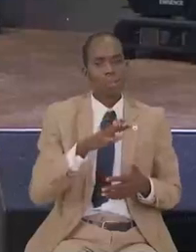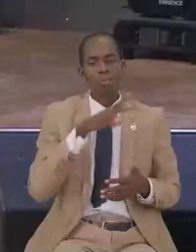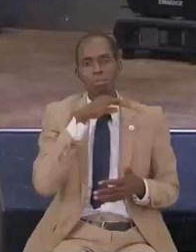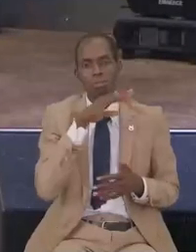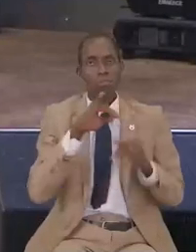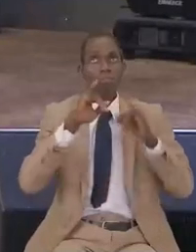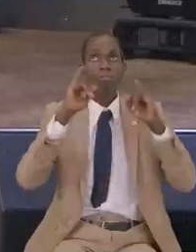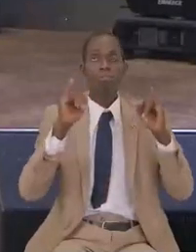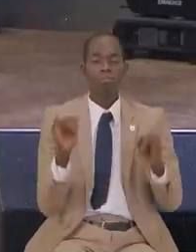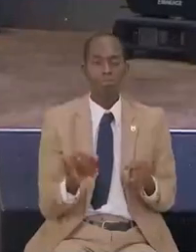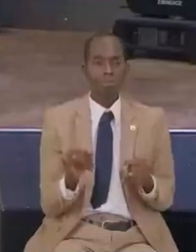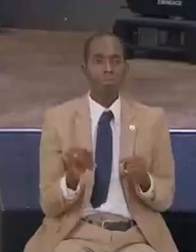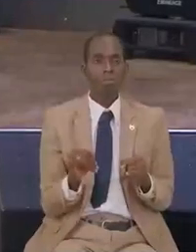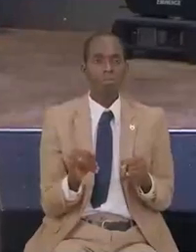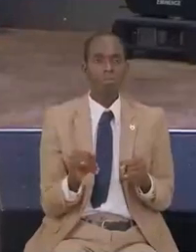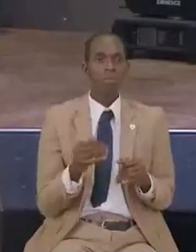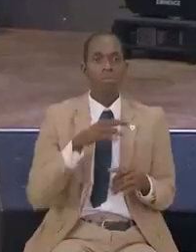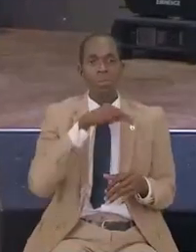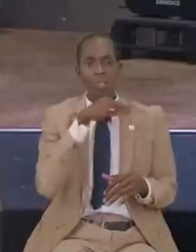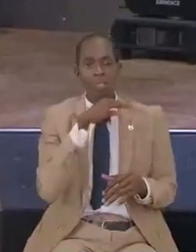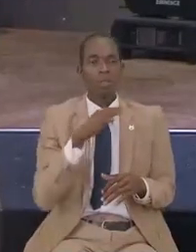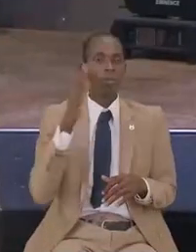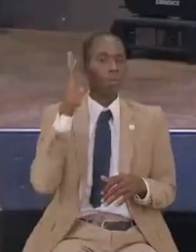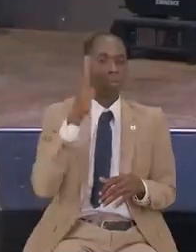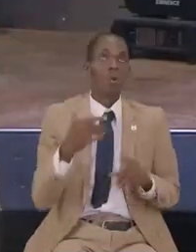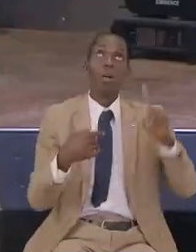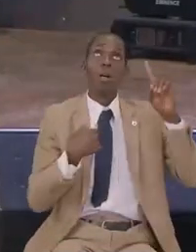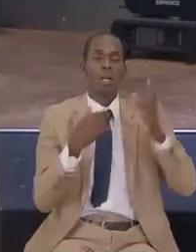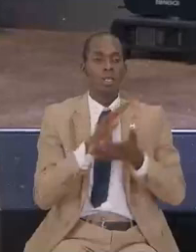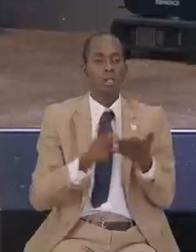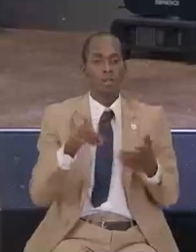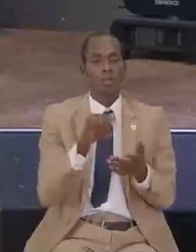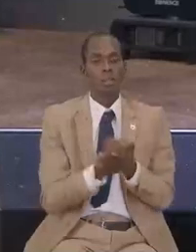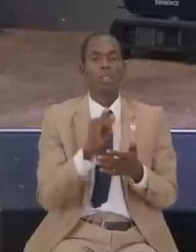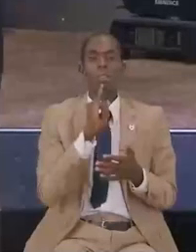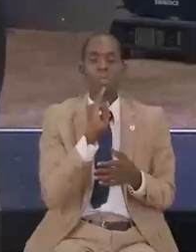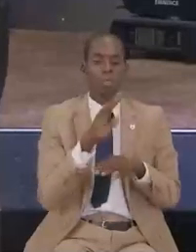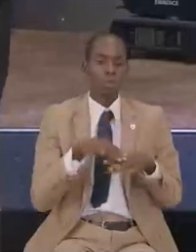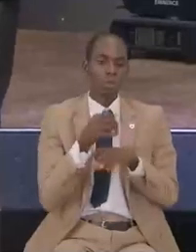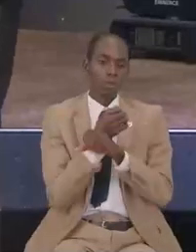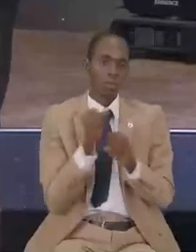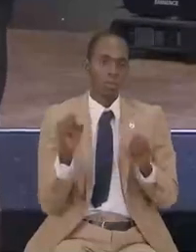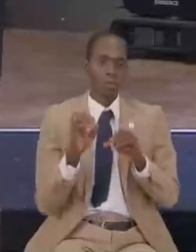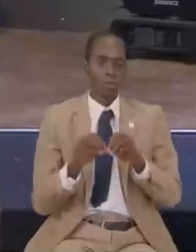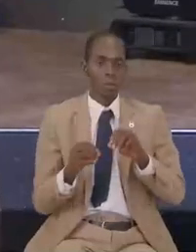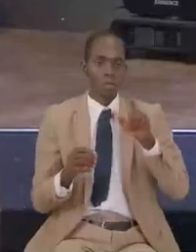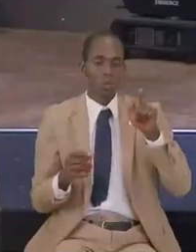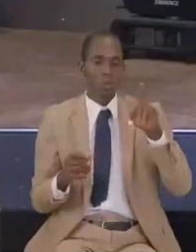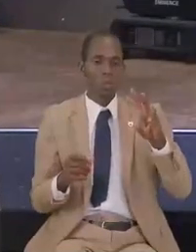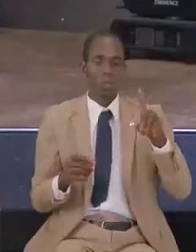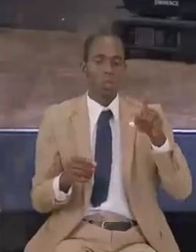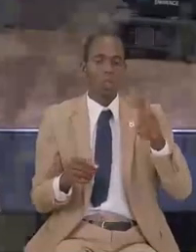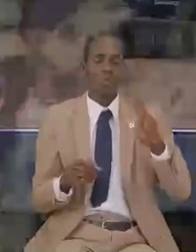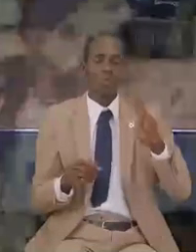c'est l'œuvre de Dieu. L'œuvre de Dieu. Je vous purifierai de toutes vos souillures et de toutes vos idoles. C'est le salut. Le